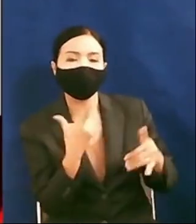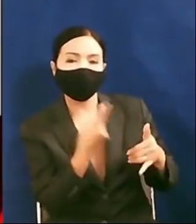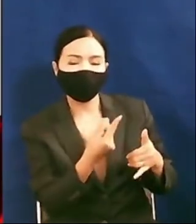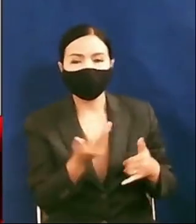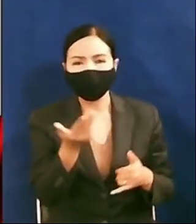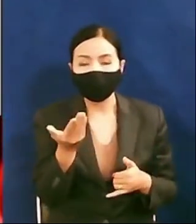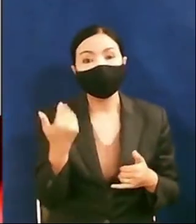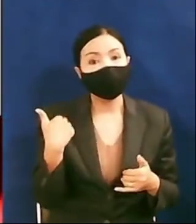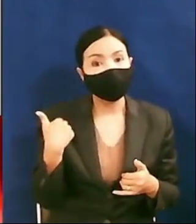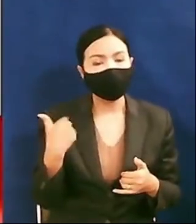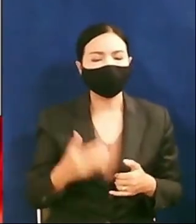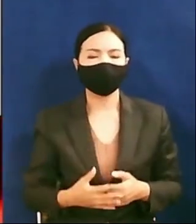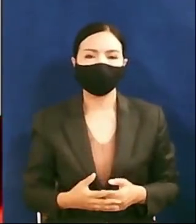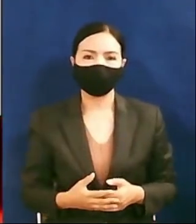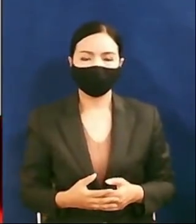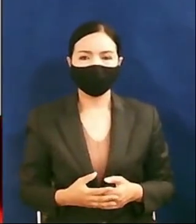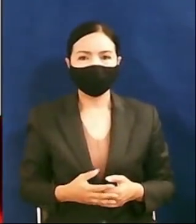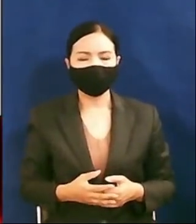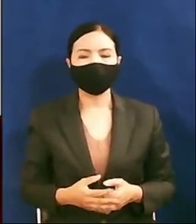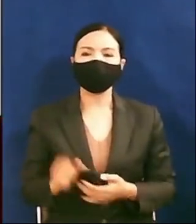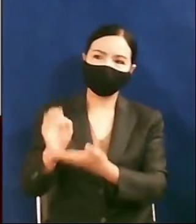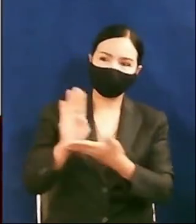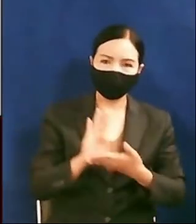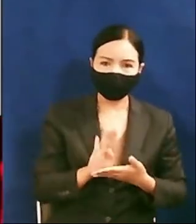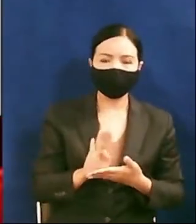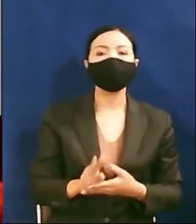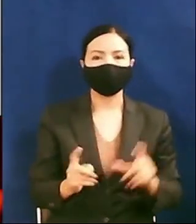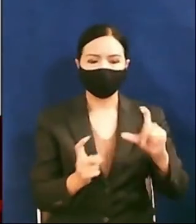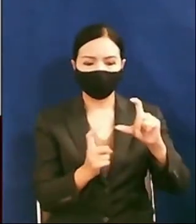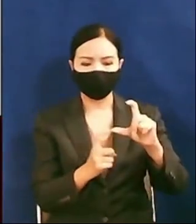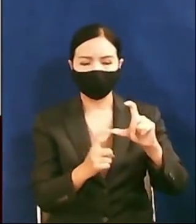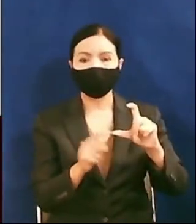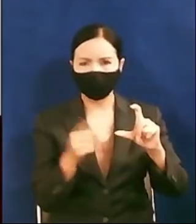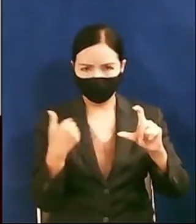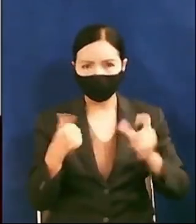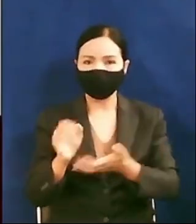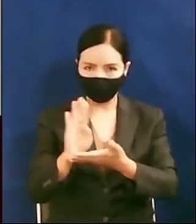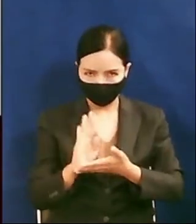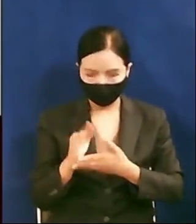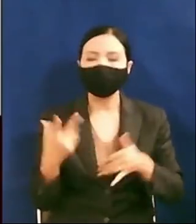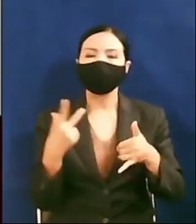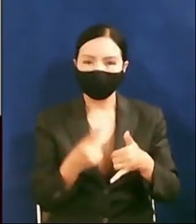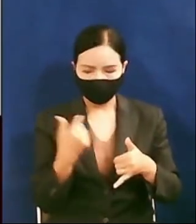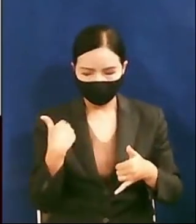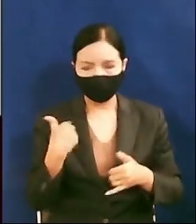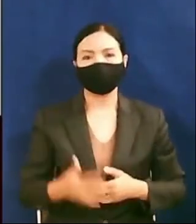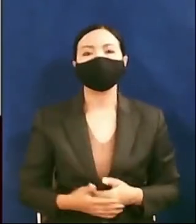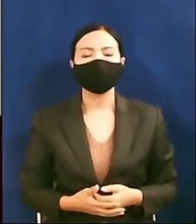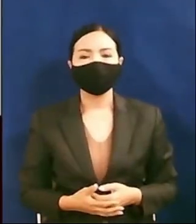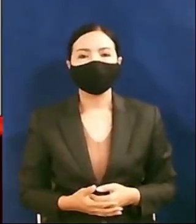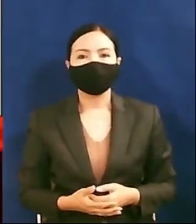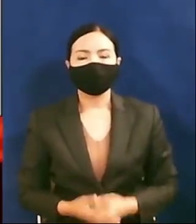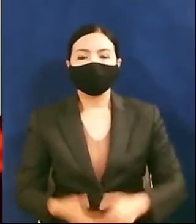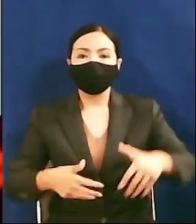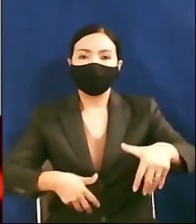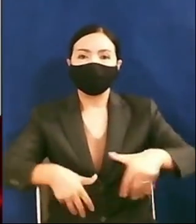นของวัคซีนที่มีการบริจาคเข้ามาของไฟเซอร์ก็จะมีส่วนนะครับในตรงนี้ด้วยนะครับก็ในส่วนของ